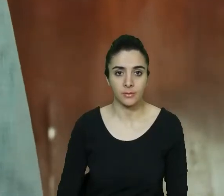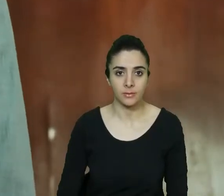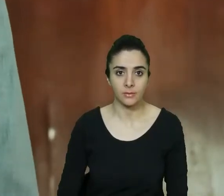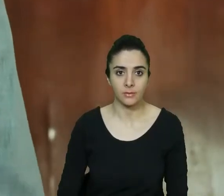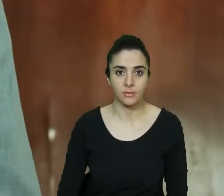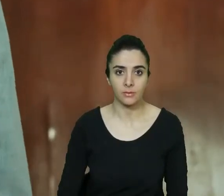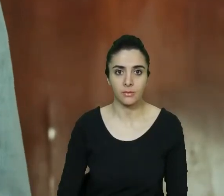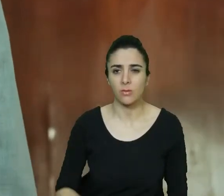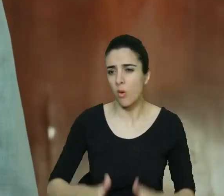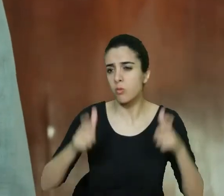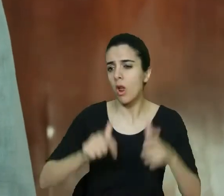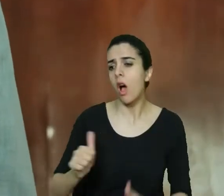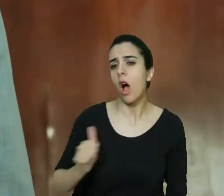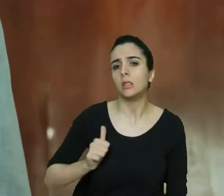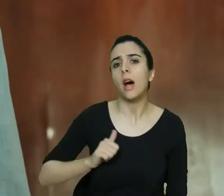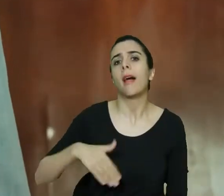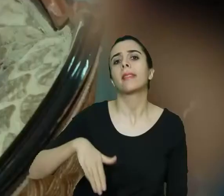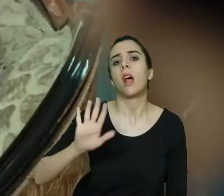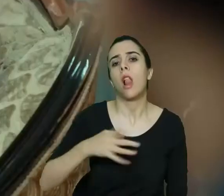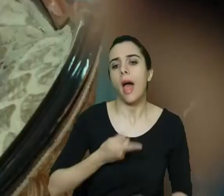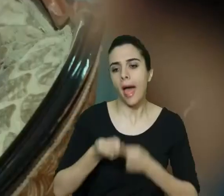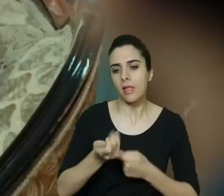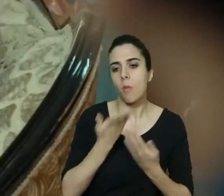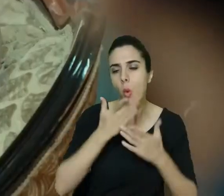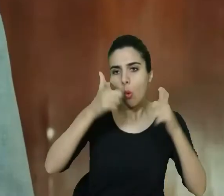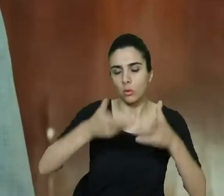odası. Burası bir kışla değil. Eğitim kurumu.